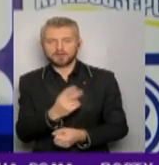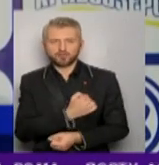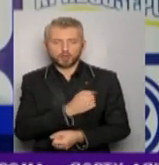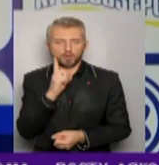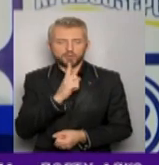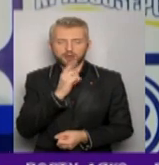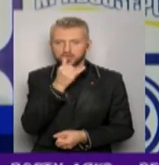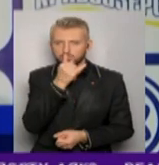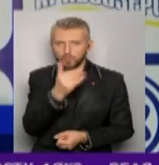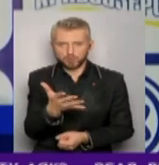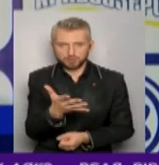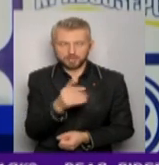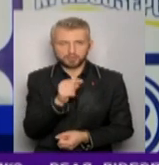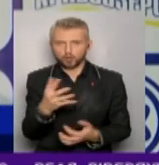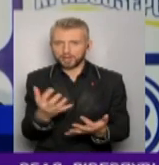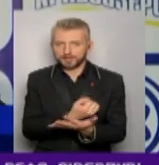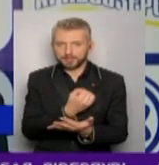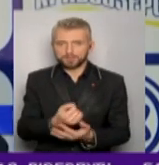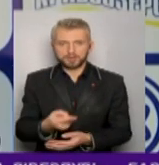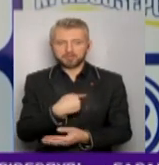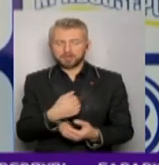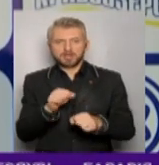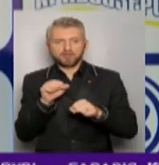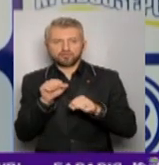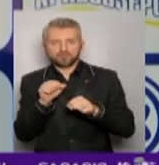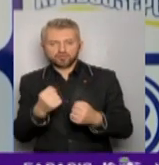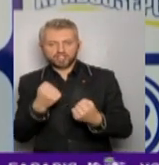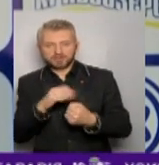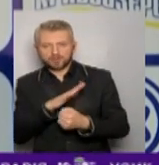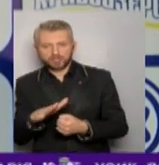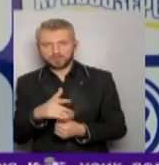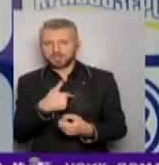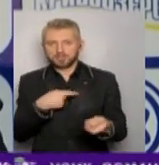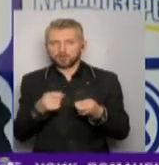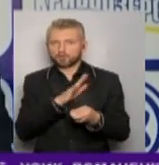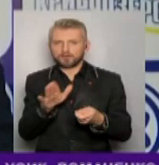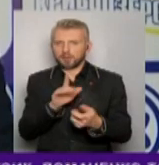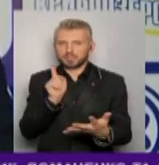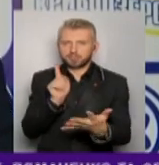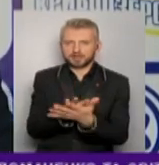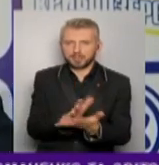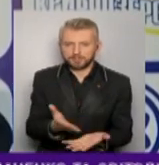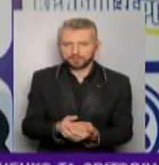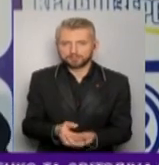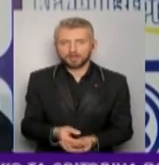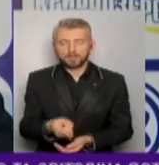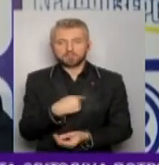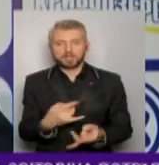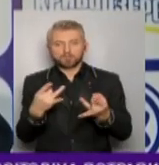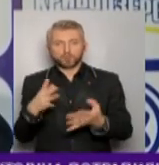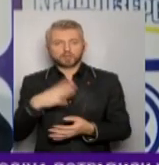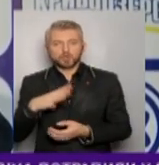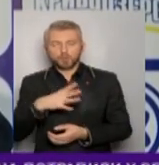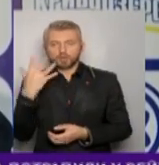можемо ее найти, мы не защищаемся, мы не управляем нападением, мы просто ждем,